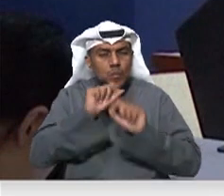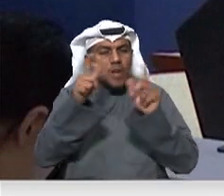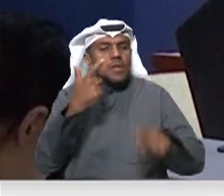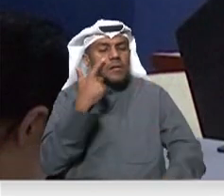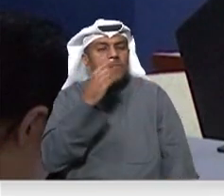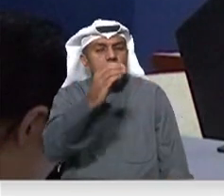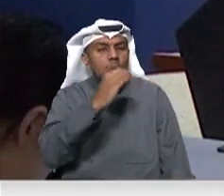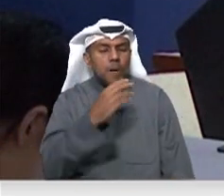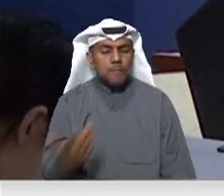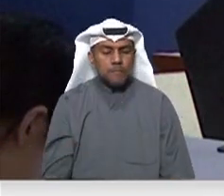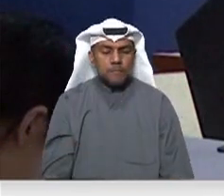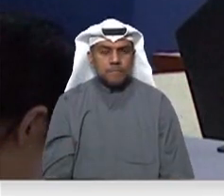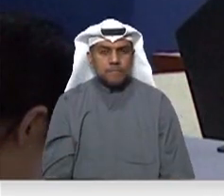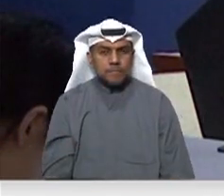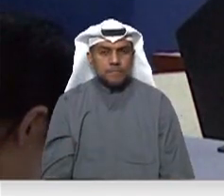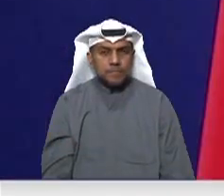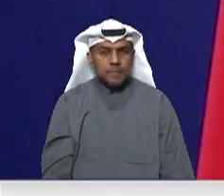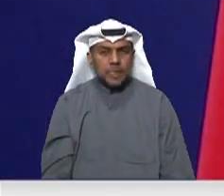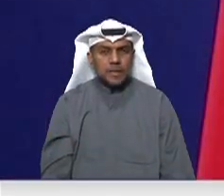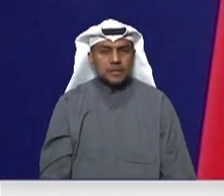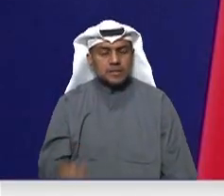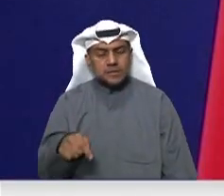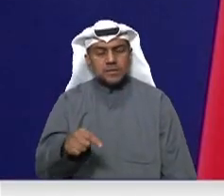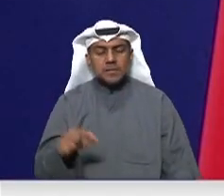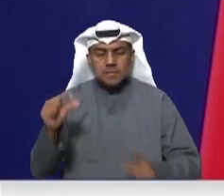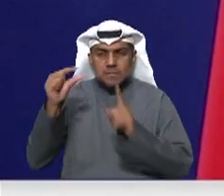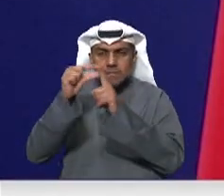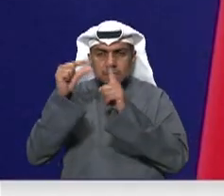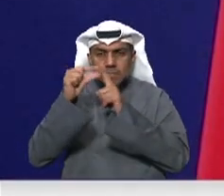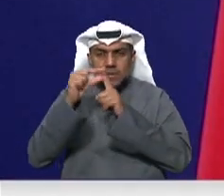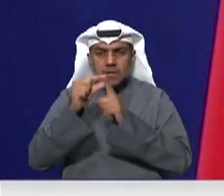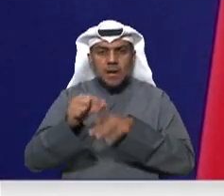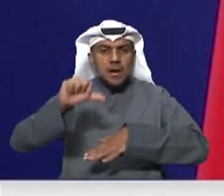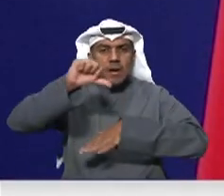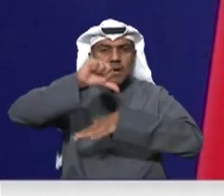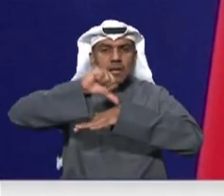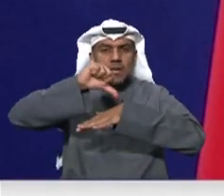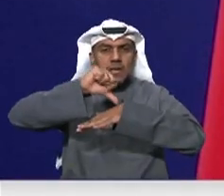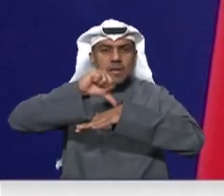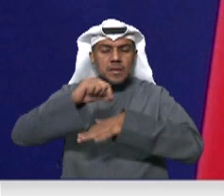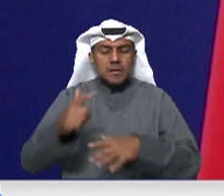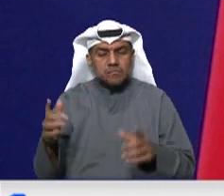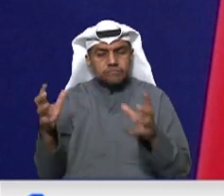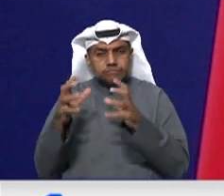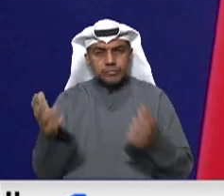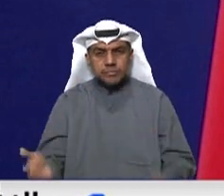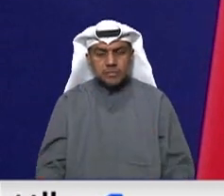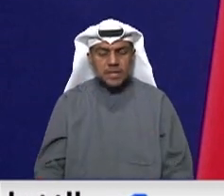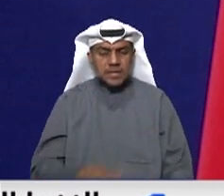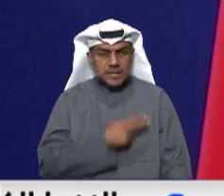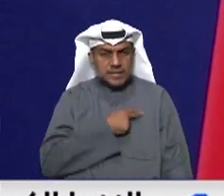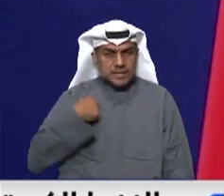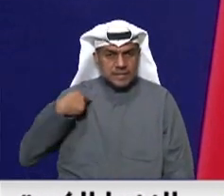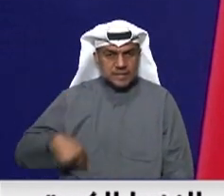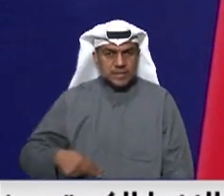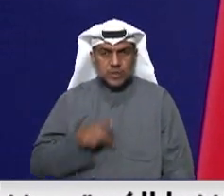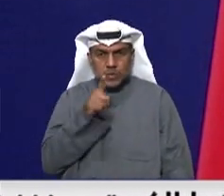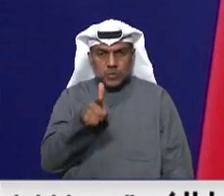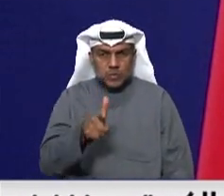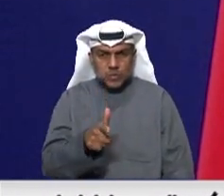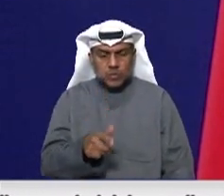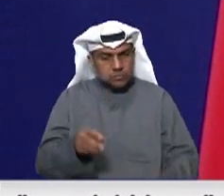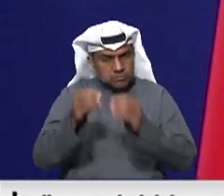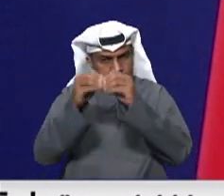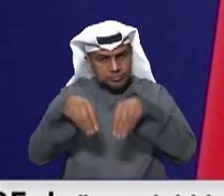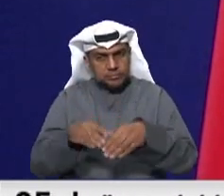الصين التوسط بين باكستان وايران وقالت الناطقه باسم الخارجيه الصينيه ان بكين مستعده للعب دور بناء في